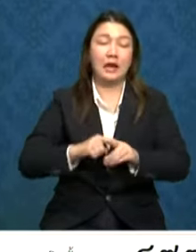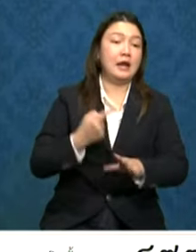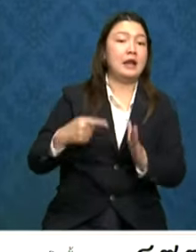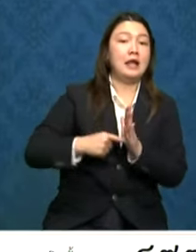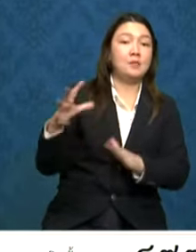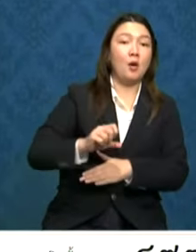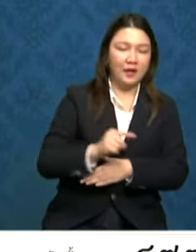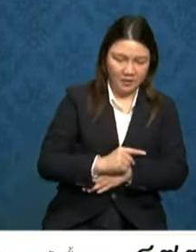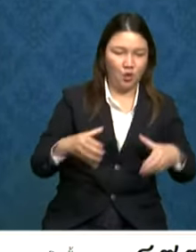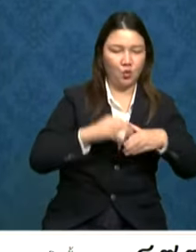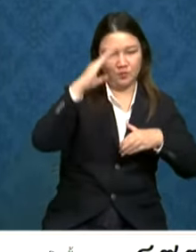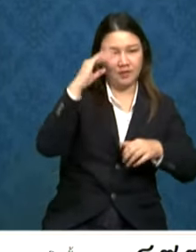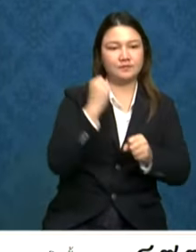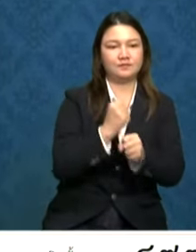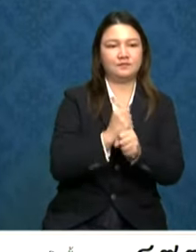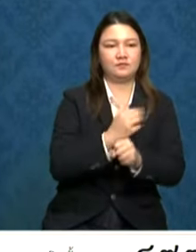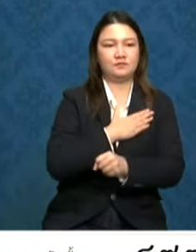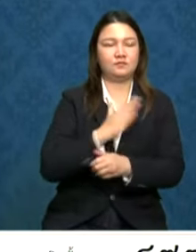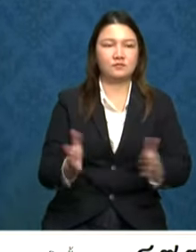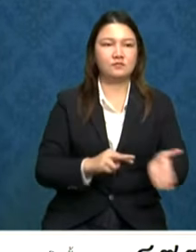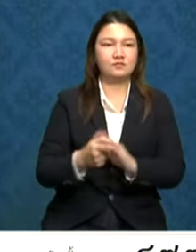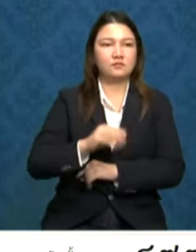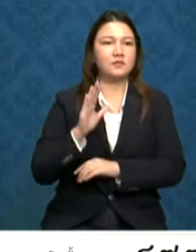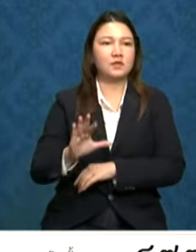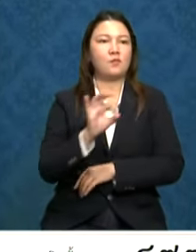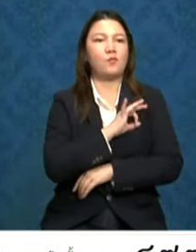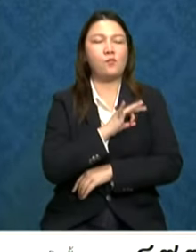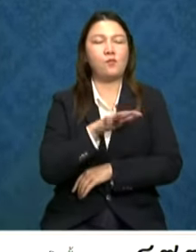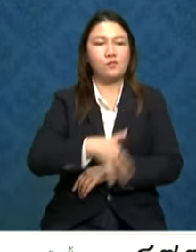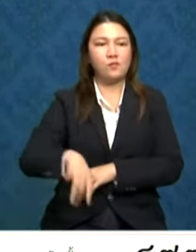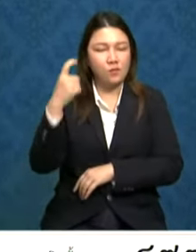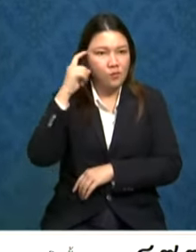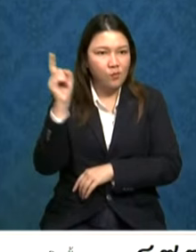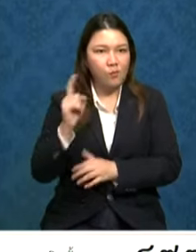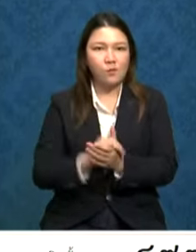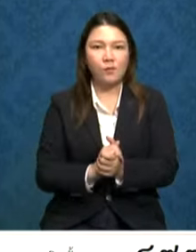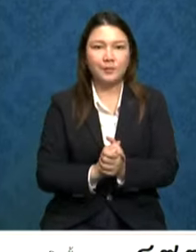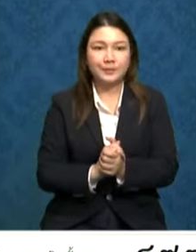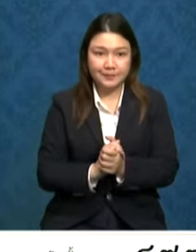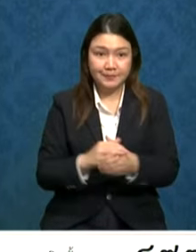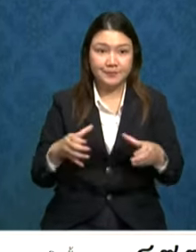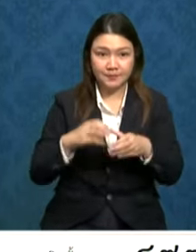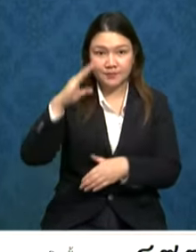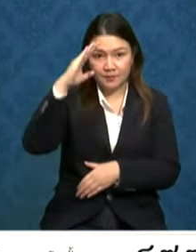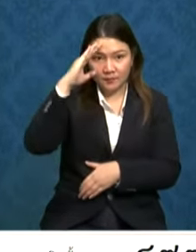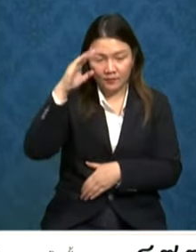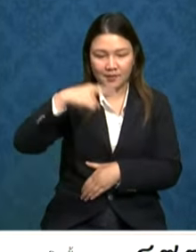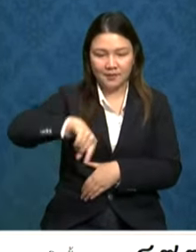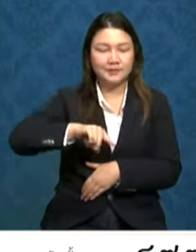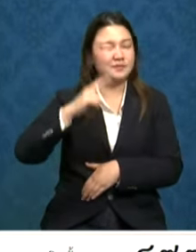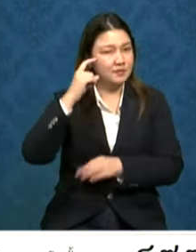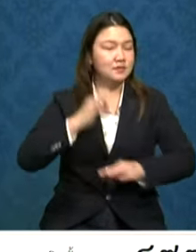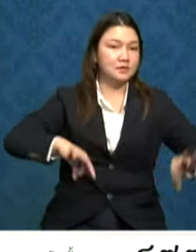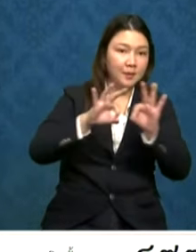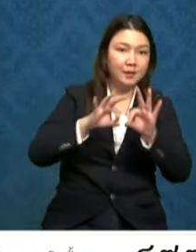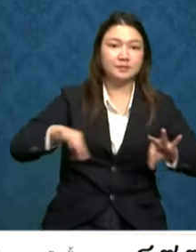ผมเชื่อว่าเพื่อนสมาชิกนะครับก็ใช้ดุลพินิจในการที่พิจารณาว่าทหารพัฒนามีความจำเป็นหรือไม่